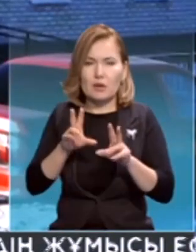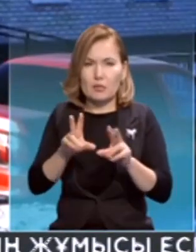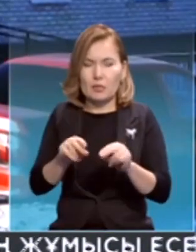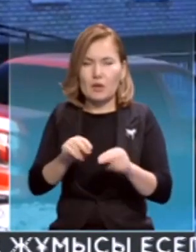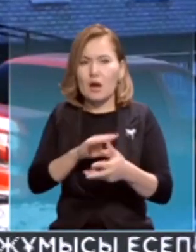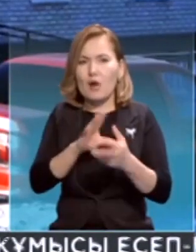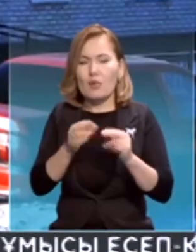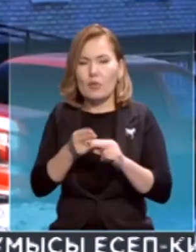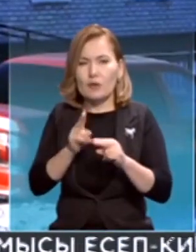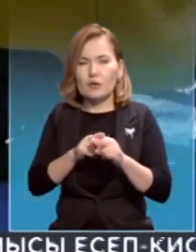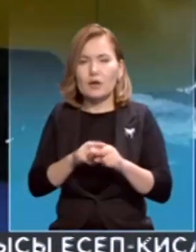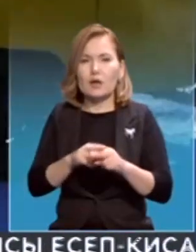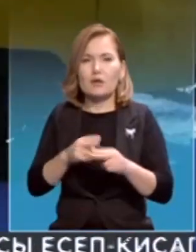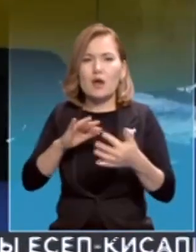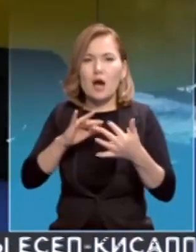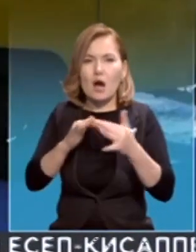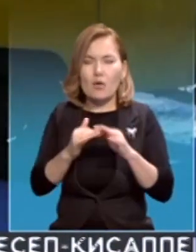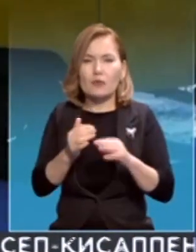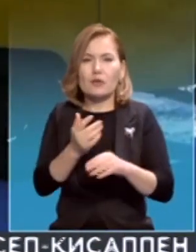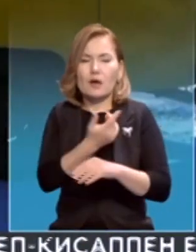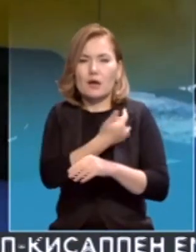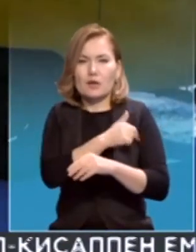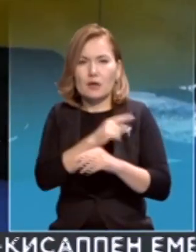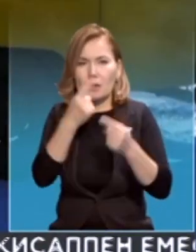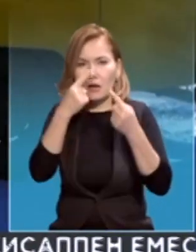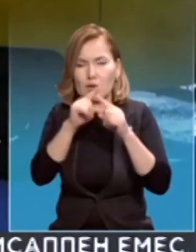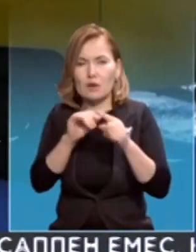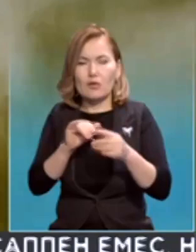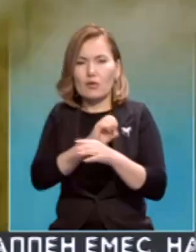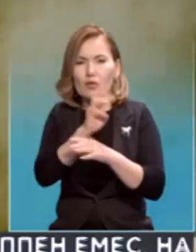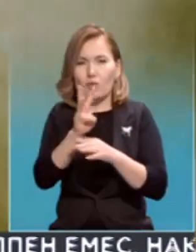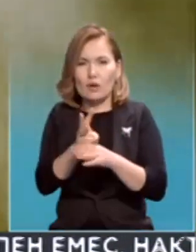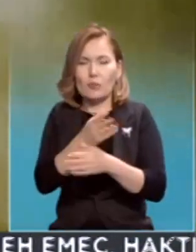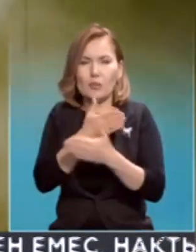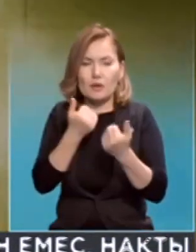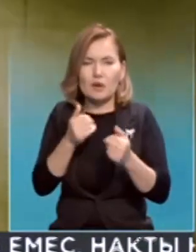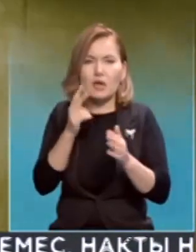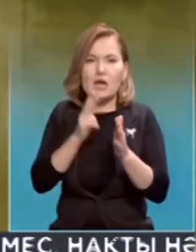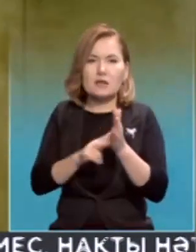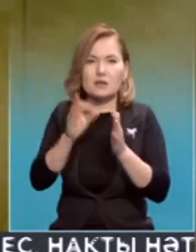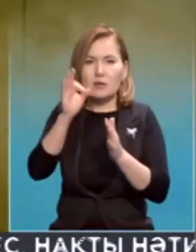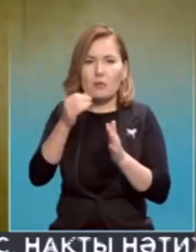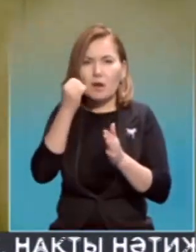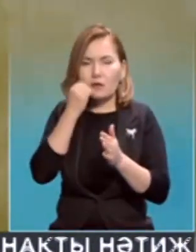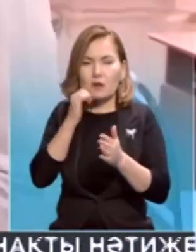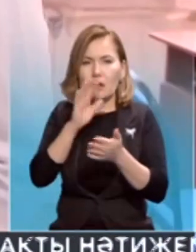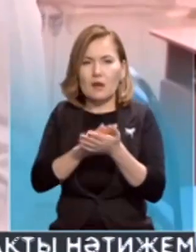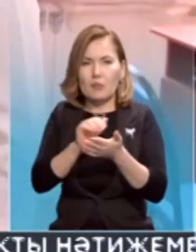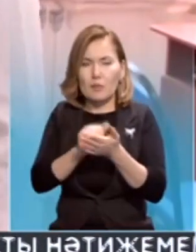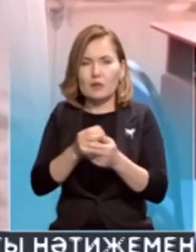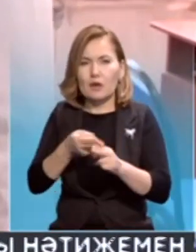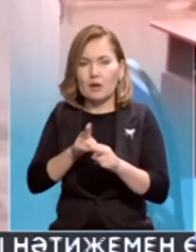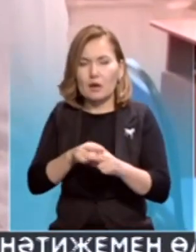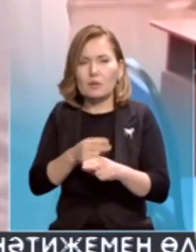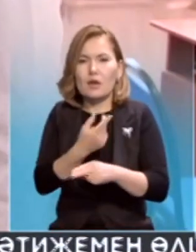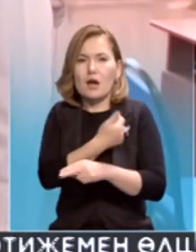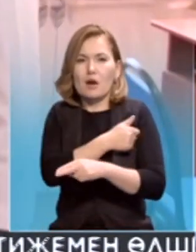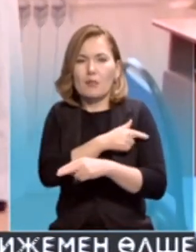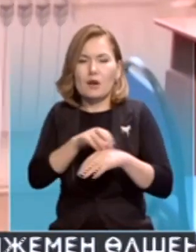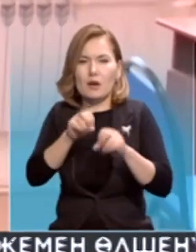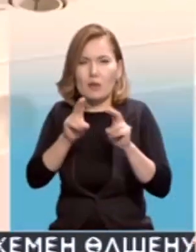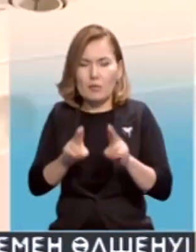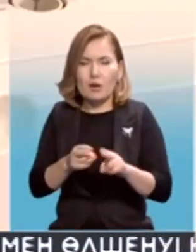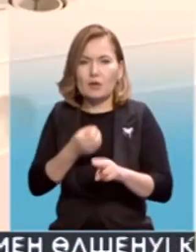емханаларының техникалық жарақтандырылуы да өзекті мәселе. Аудандардағы жедел жәрдем автокөліктерінің 80% ескірген. Сондықтан медицина қызметкерлері